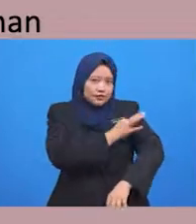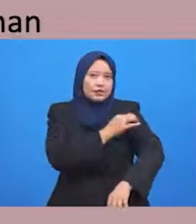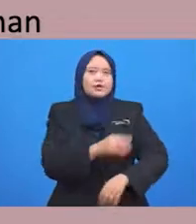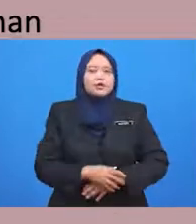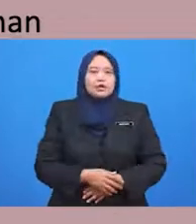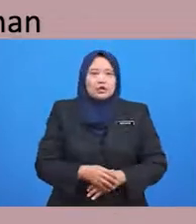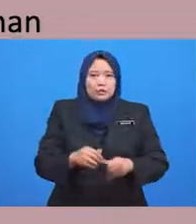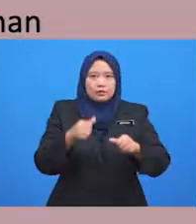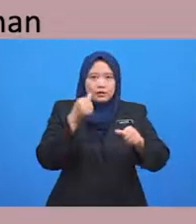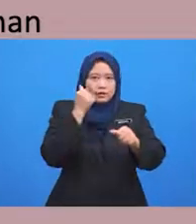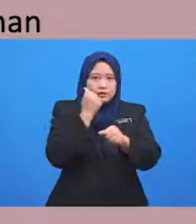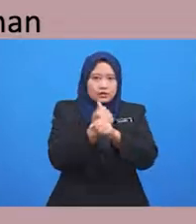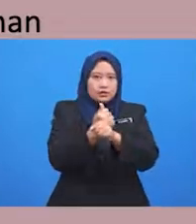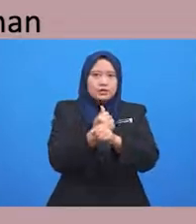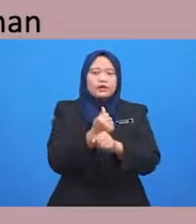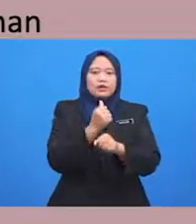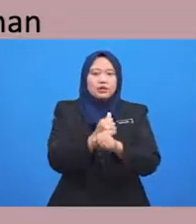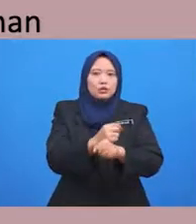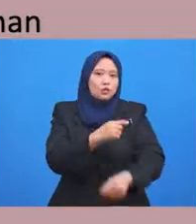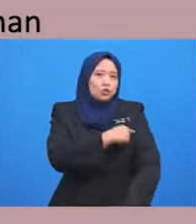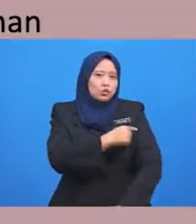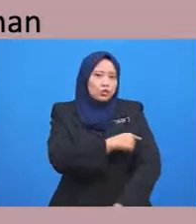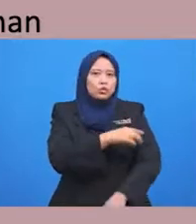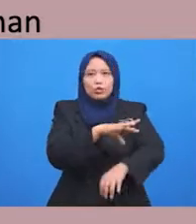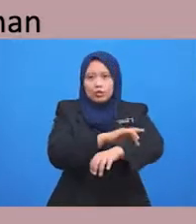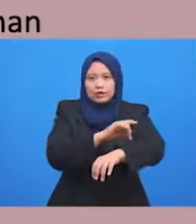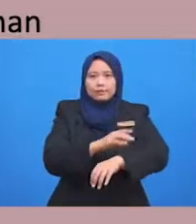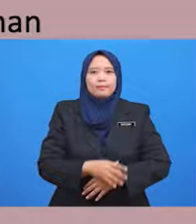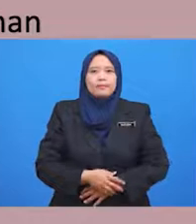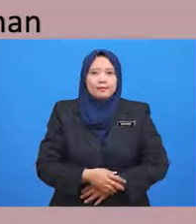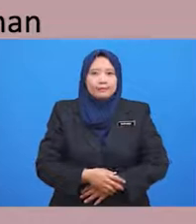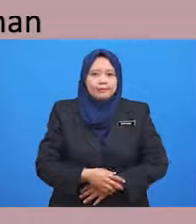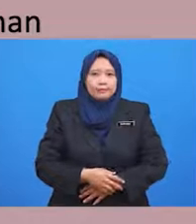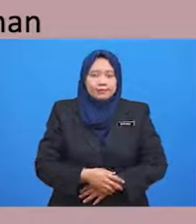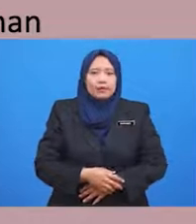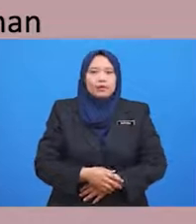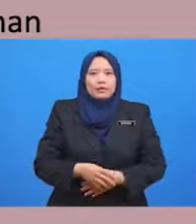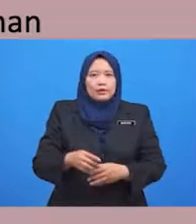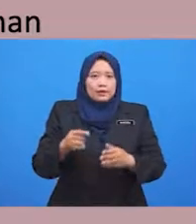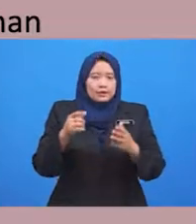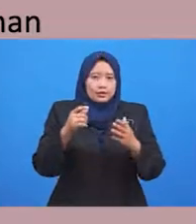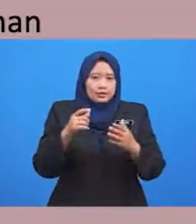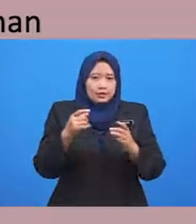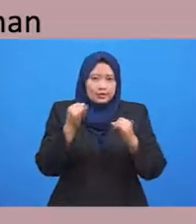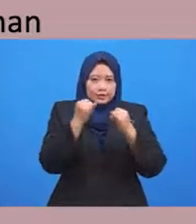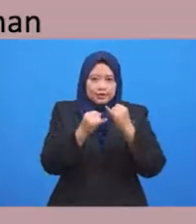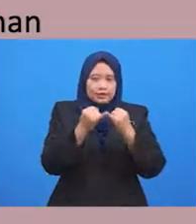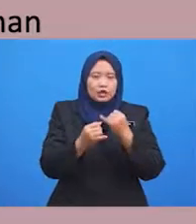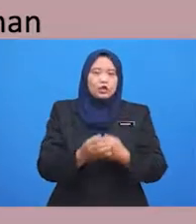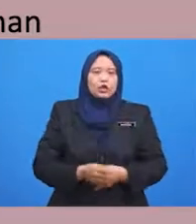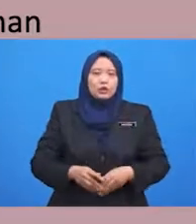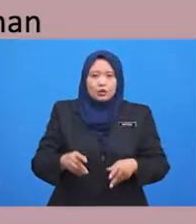Seterusnya, dapat mengurangkan masalah sakit sendi. Dan yang terakhir, dapat mengurangkan bengkak dan membantu